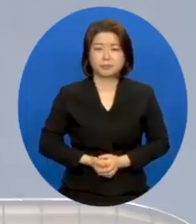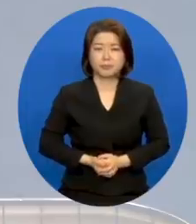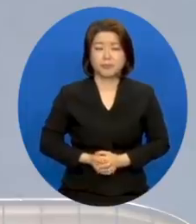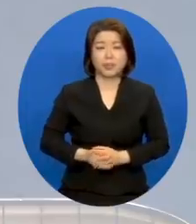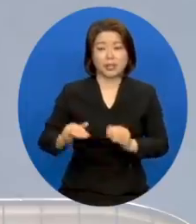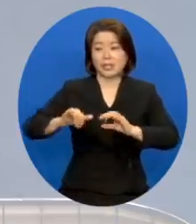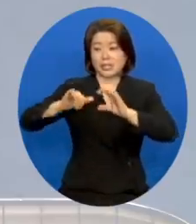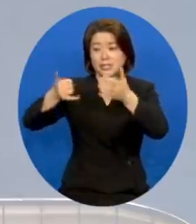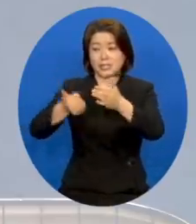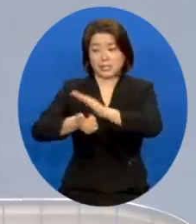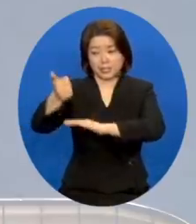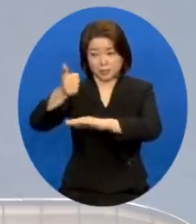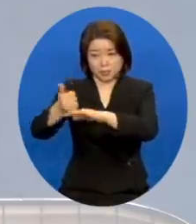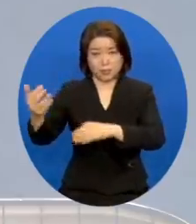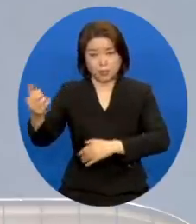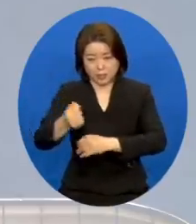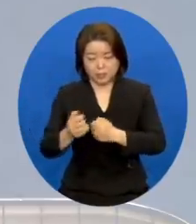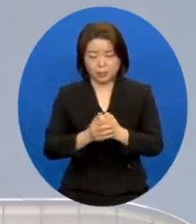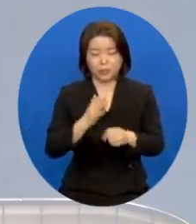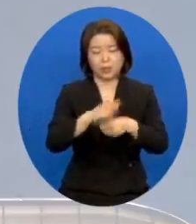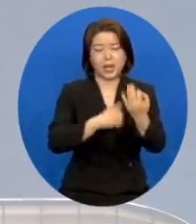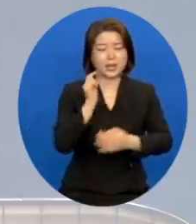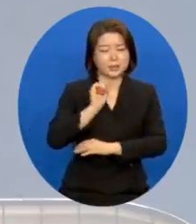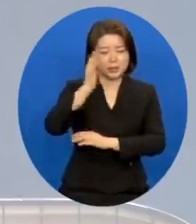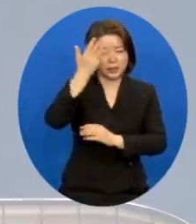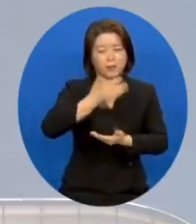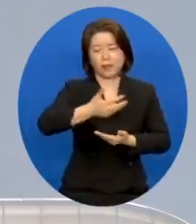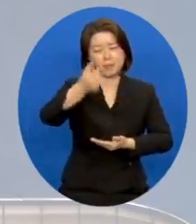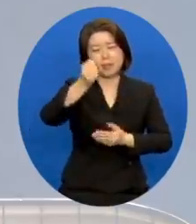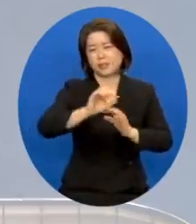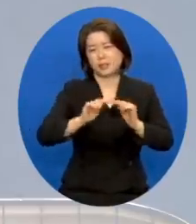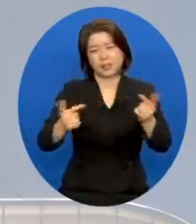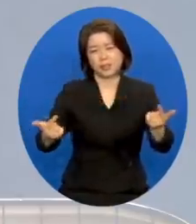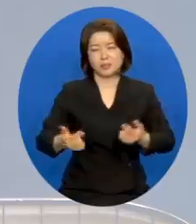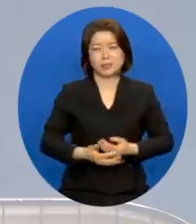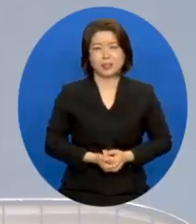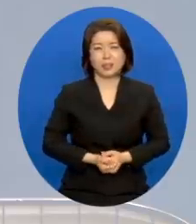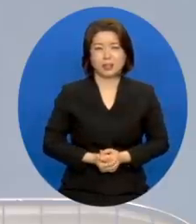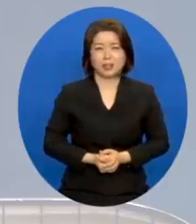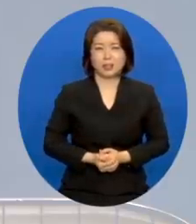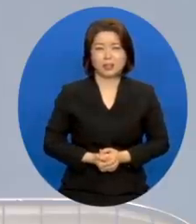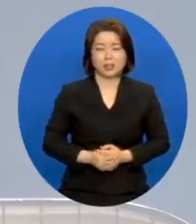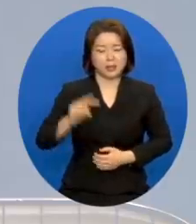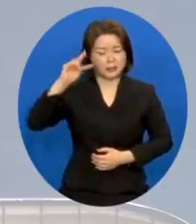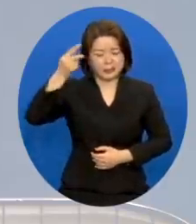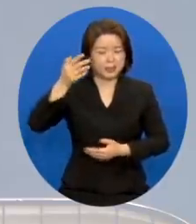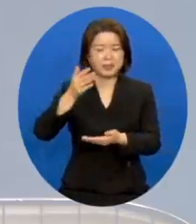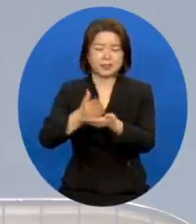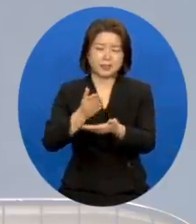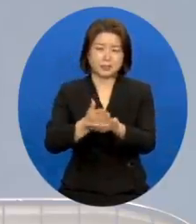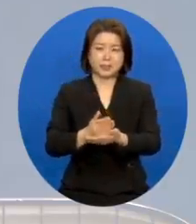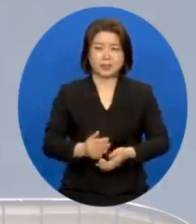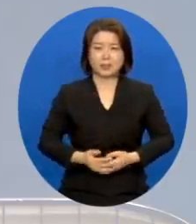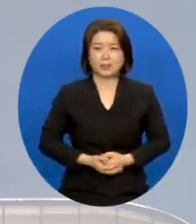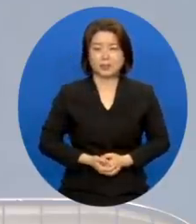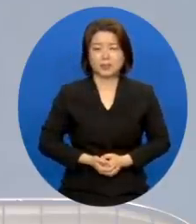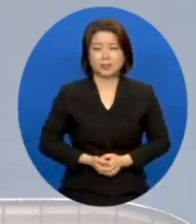세상에 성공으로 하나님이 영광 받으시는 것만 아니에요 작가 가면 안돼요